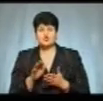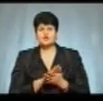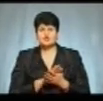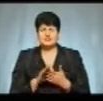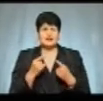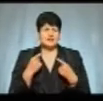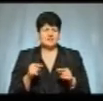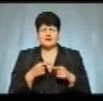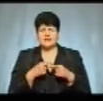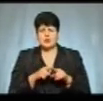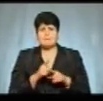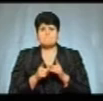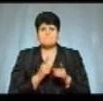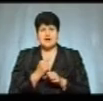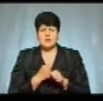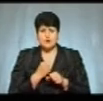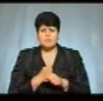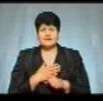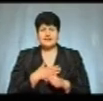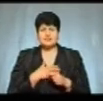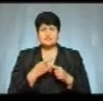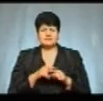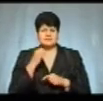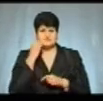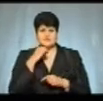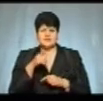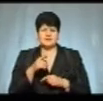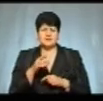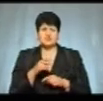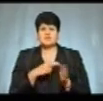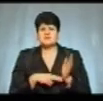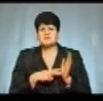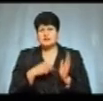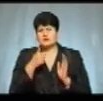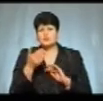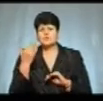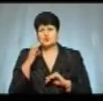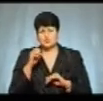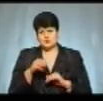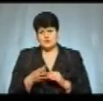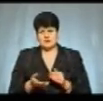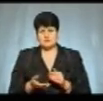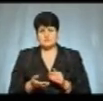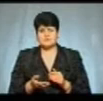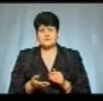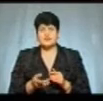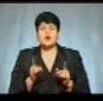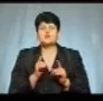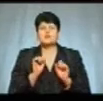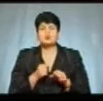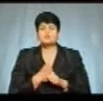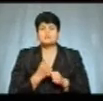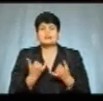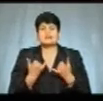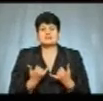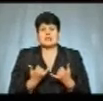інша технологія переробки, як наша. Наша технологія застаріла, вона ще 70-х років минулого століття. Але що ми можемо зробити зараз